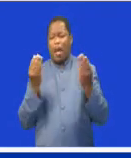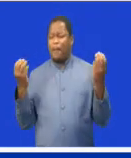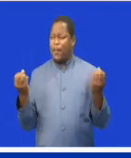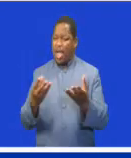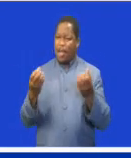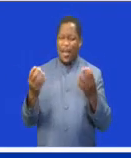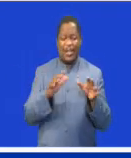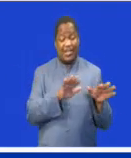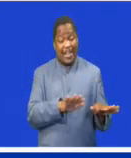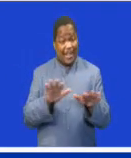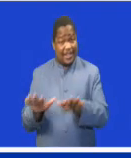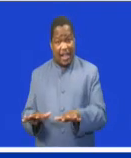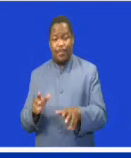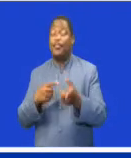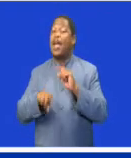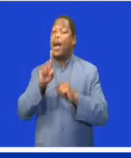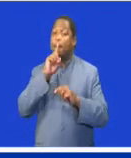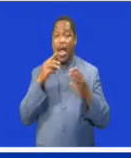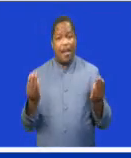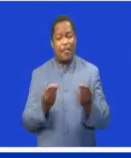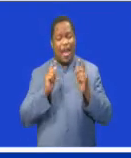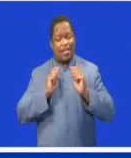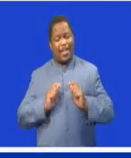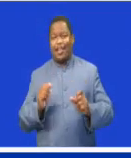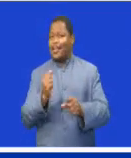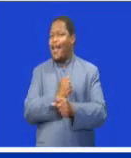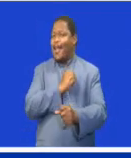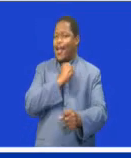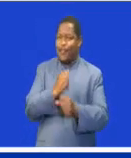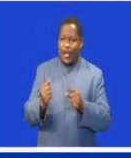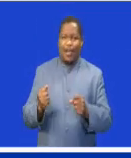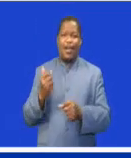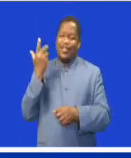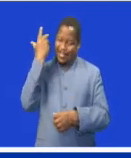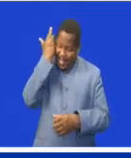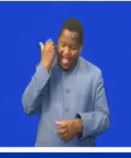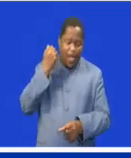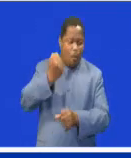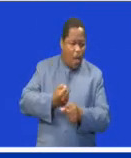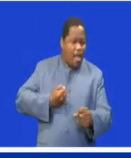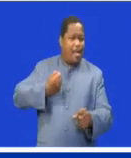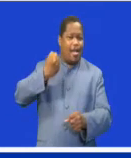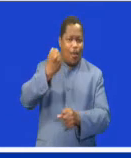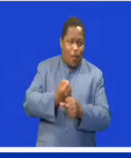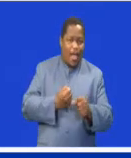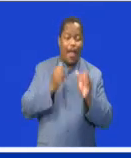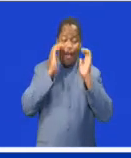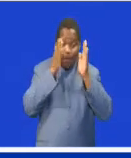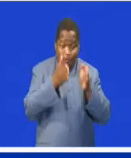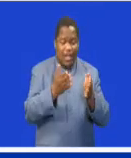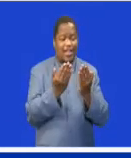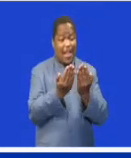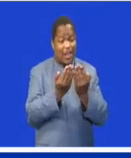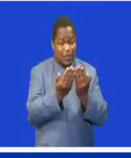avele ayasebenza imfundo ayibeka embili. Sibonge kakhulu nakuyo imbube